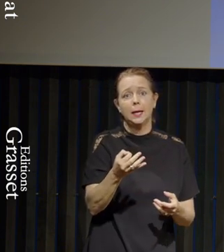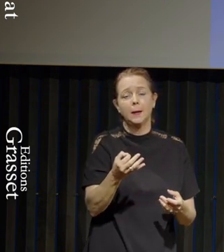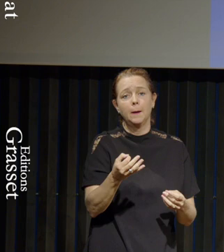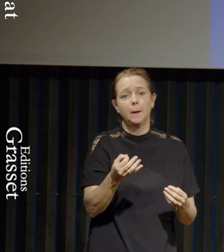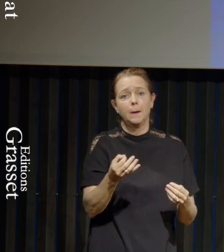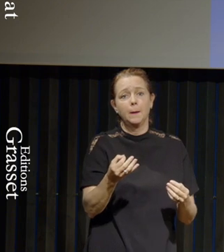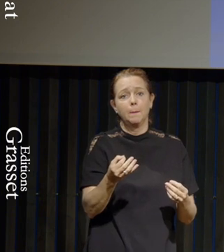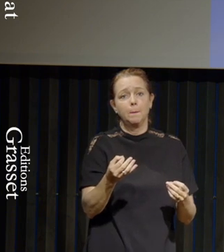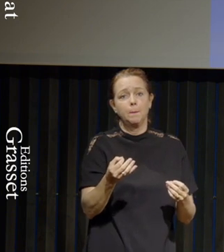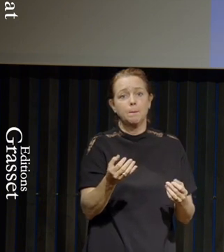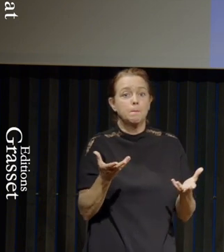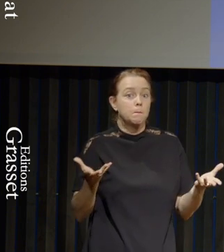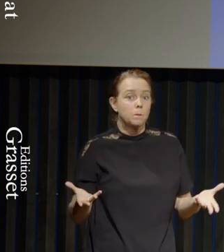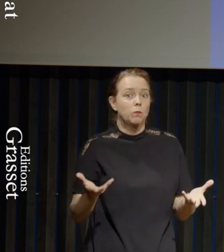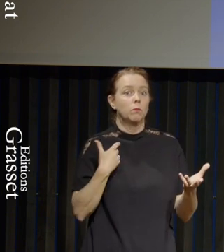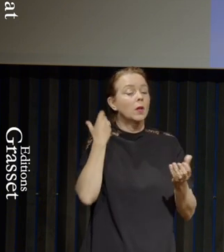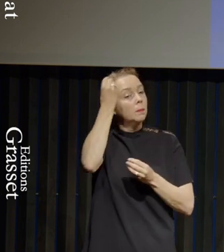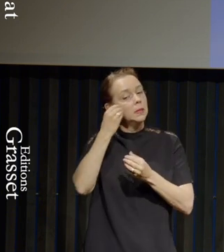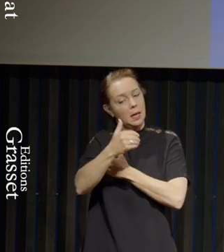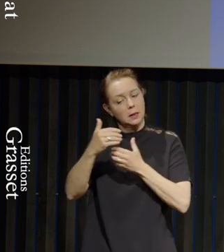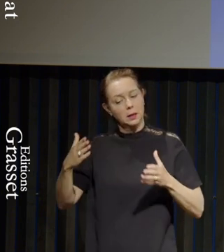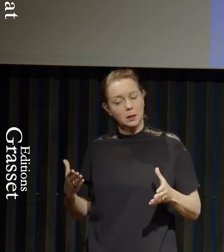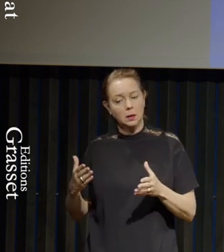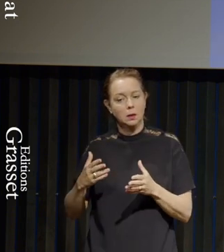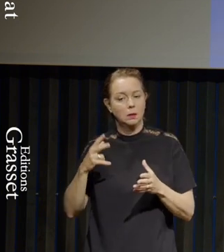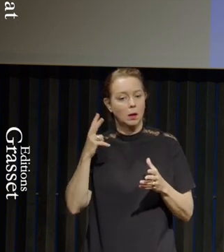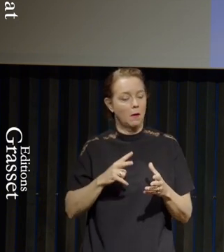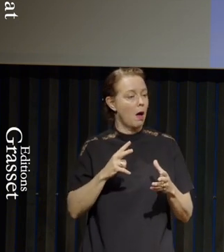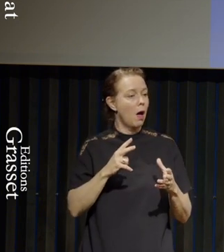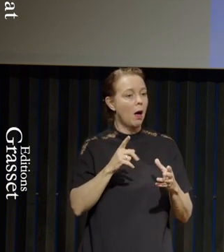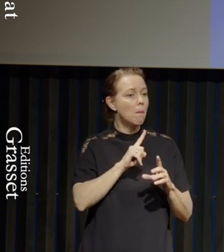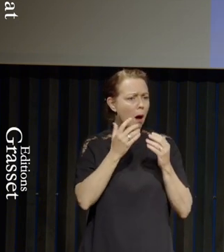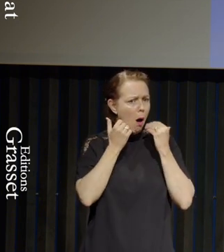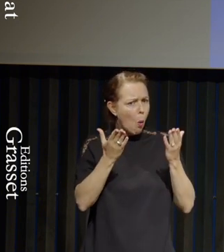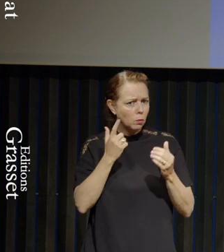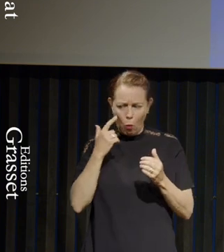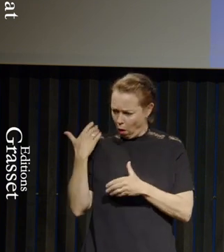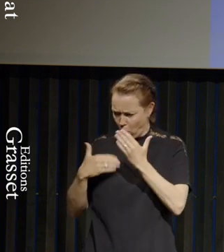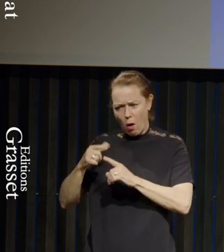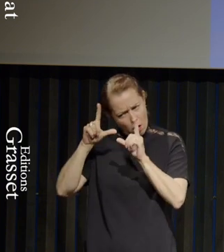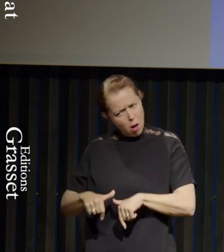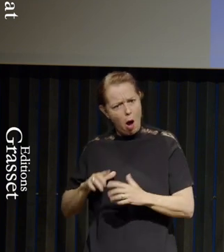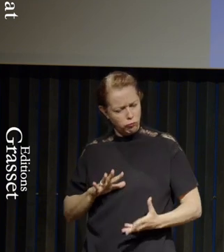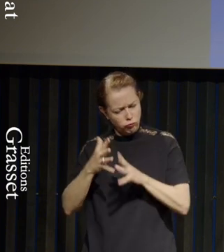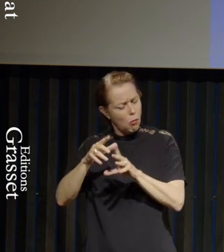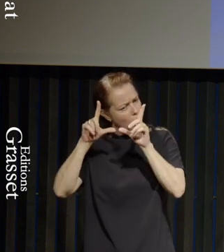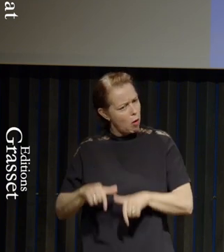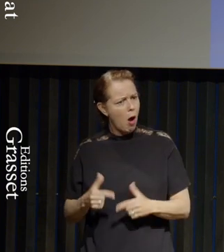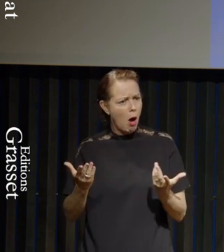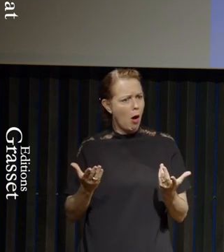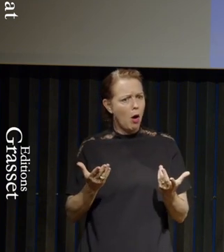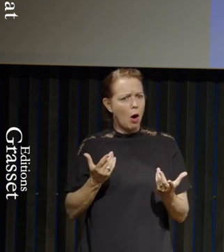finalement, la psychiatrie n'avait pas à rougir de ses progrès, que